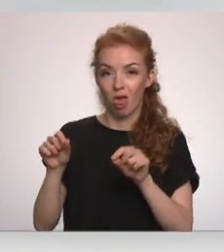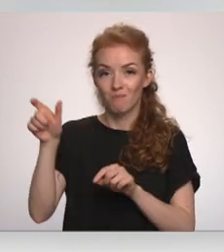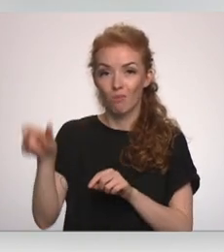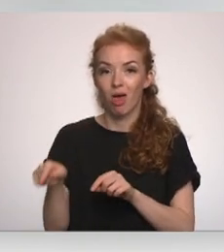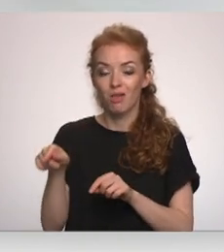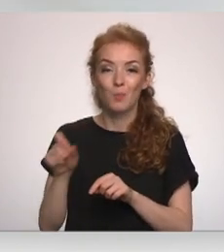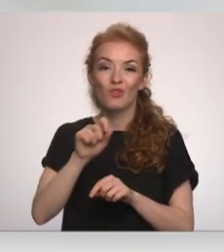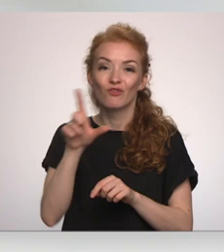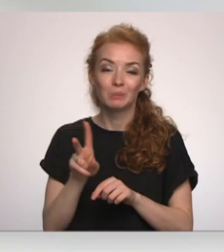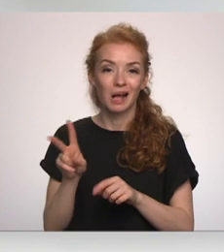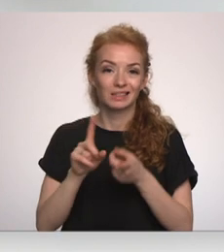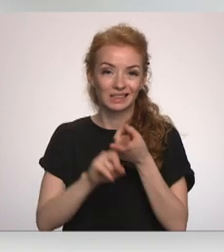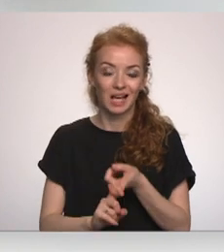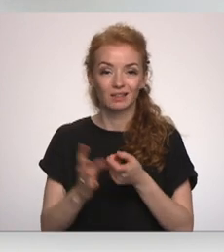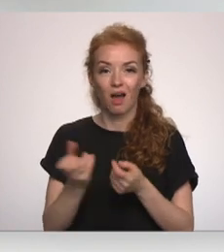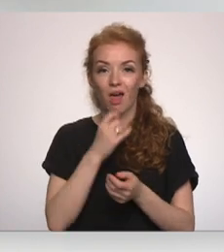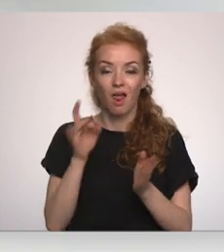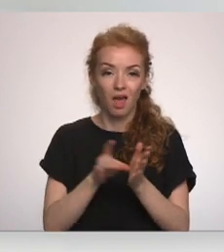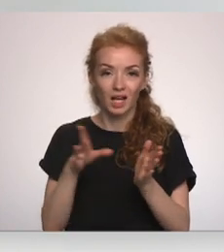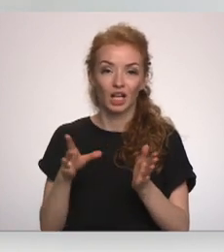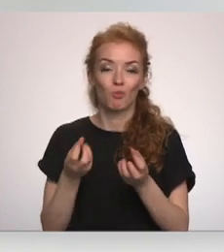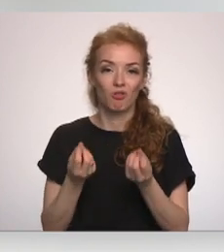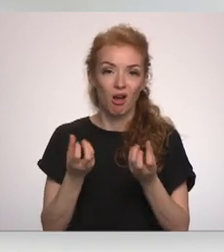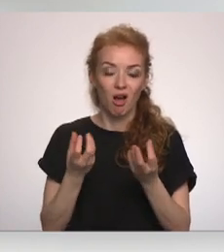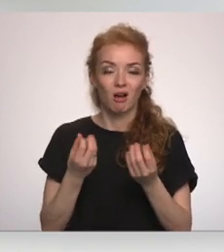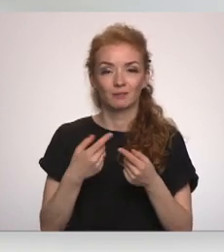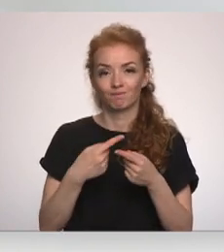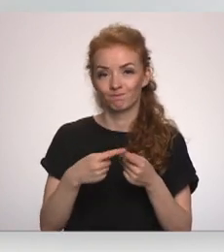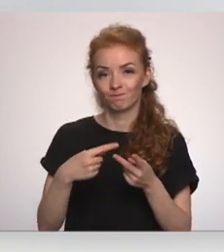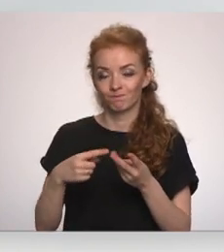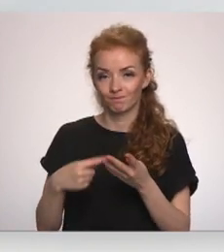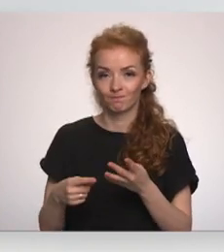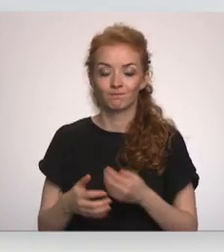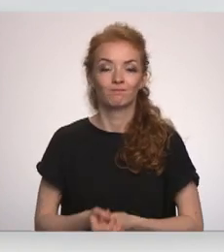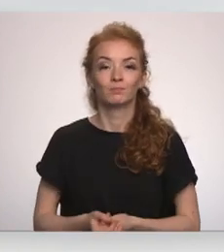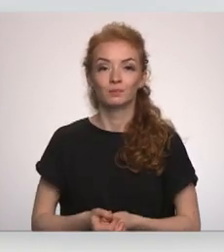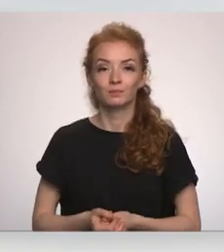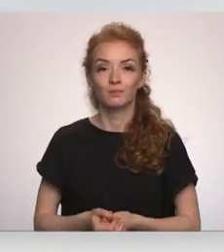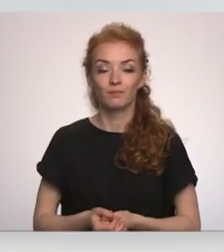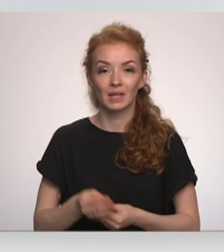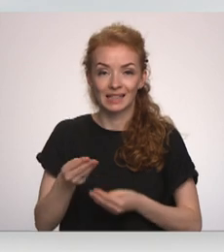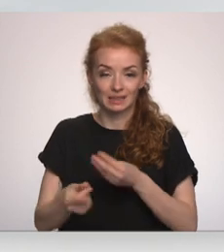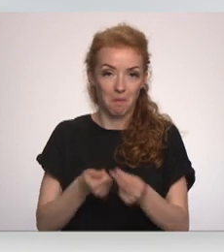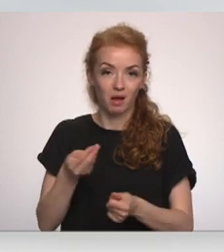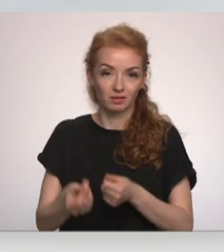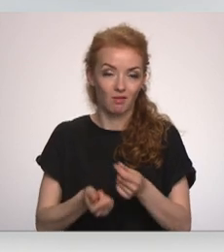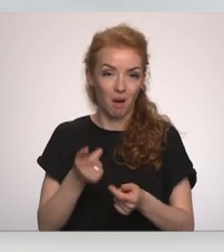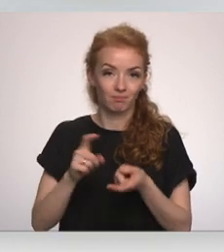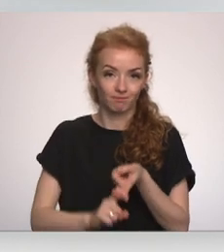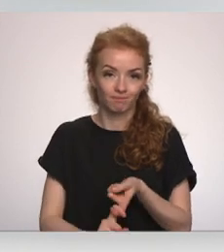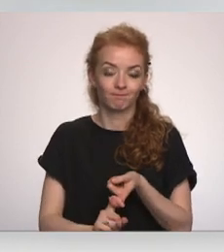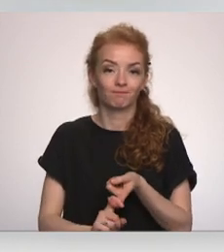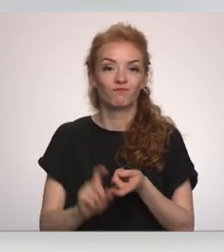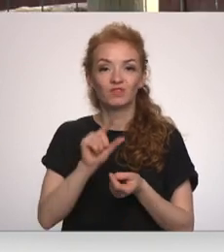ar tas, kas saistās ar energoresursu un šādu te izmaksu vismaz